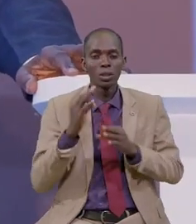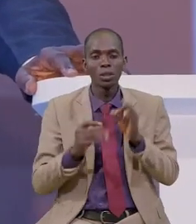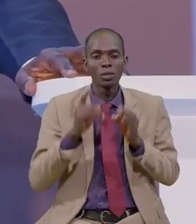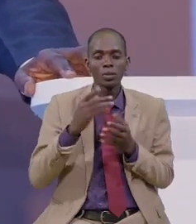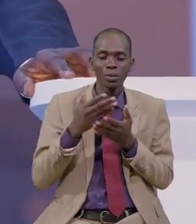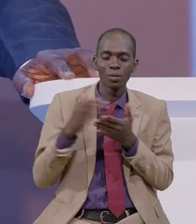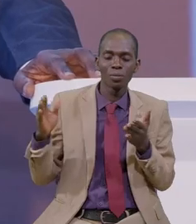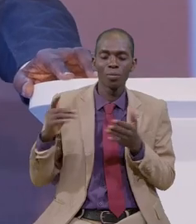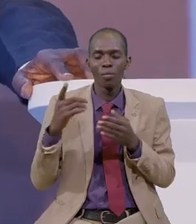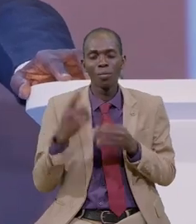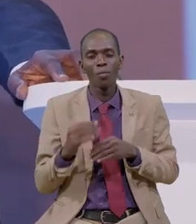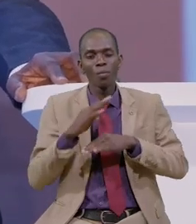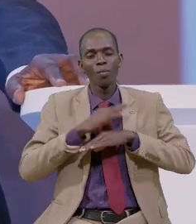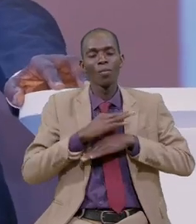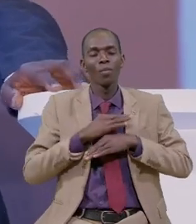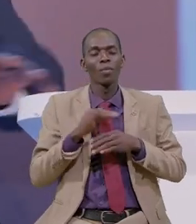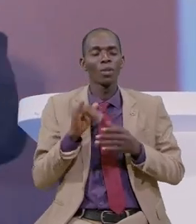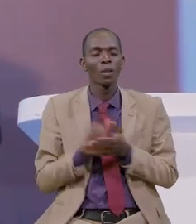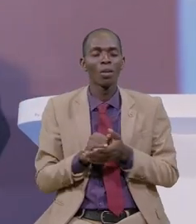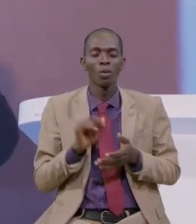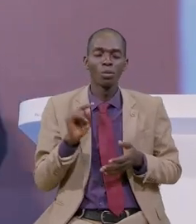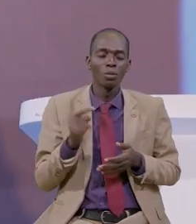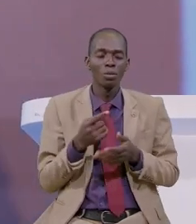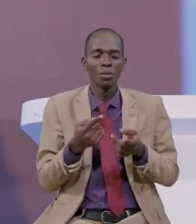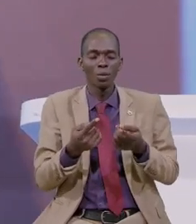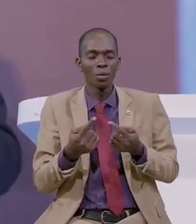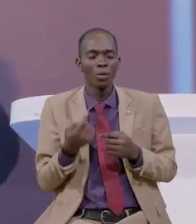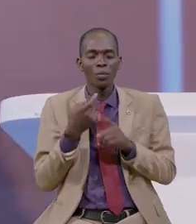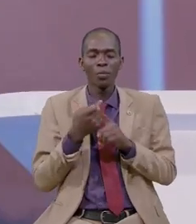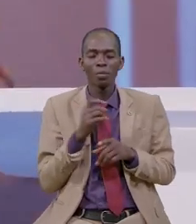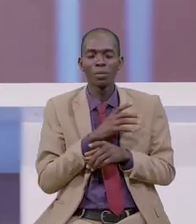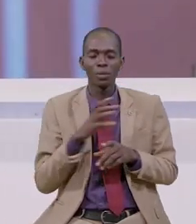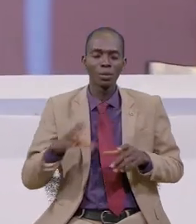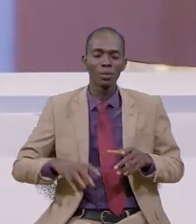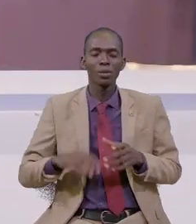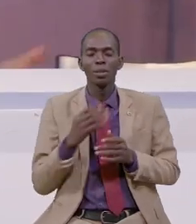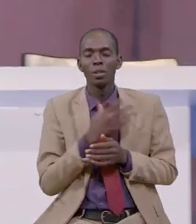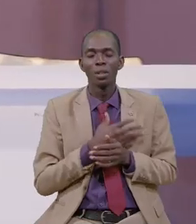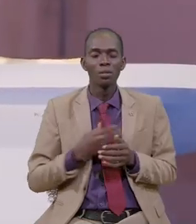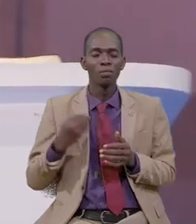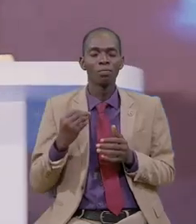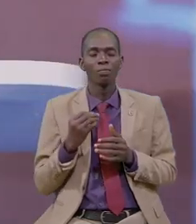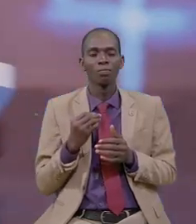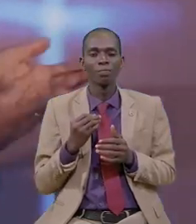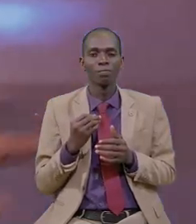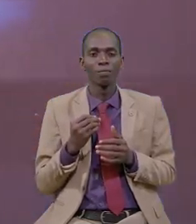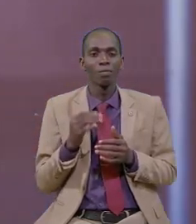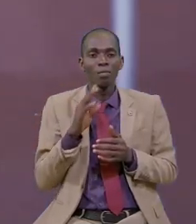satisfaction que seul Christ donne, et vous remplacez cela. Je vais avoir